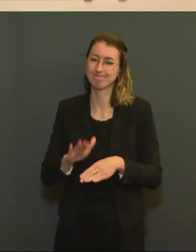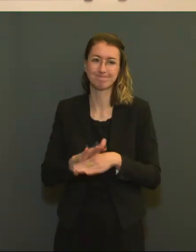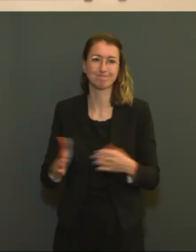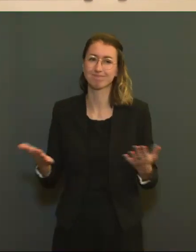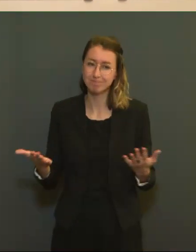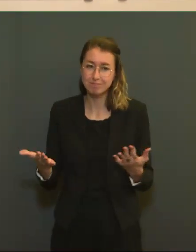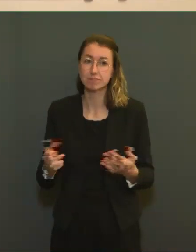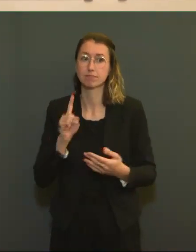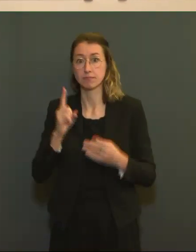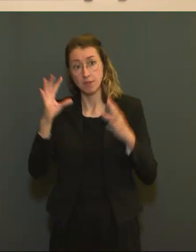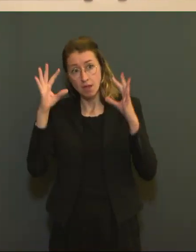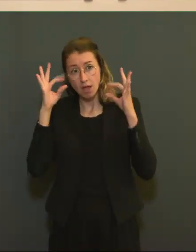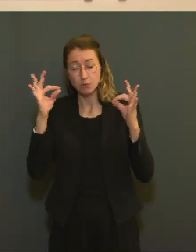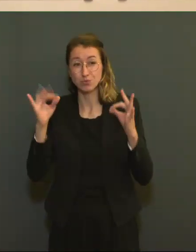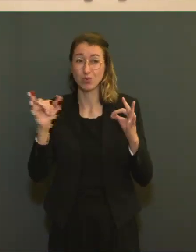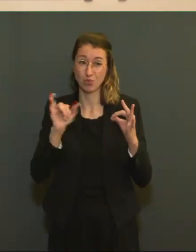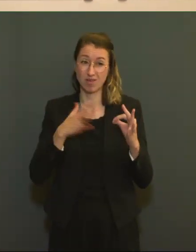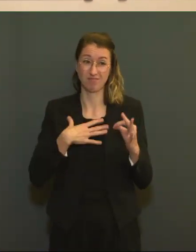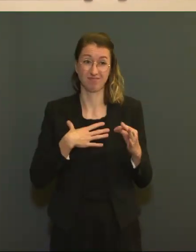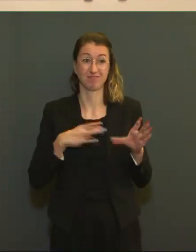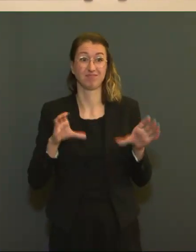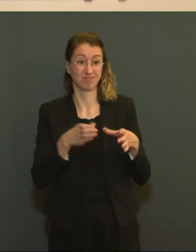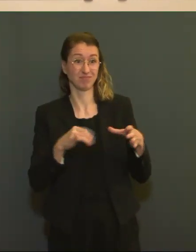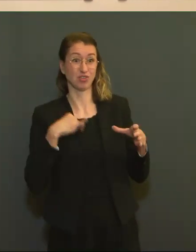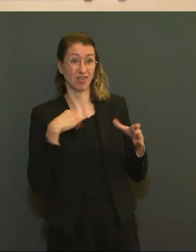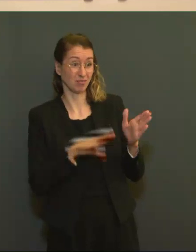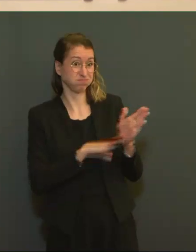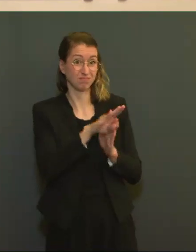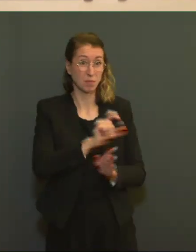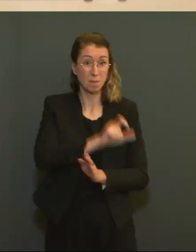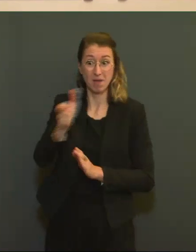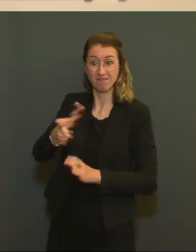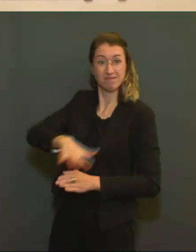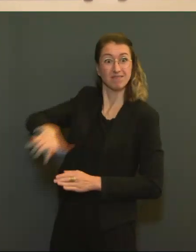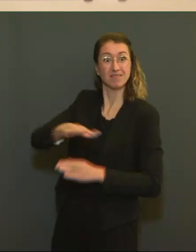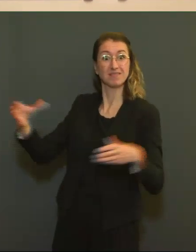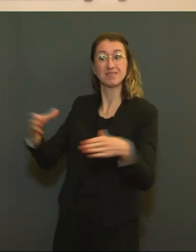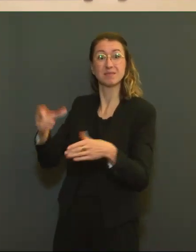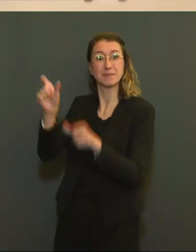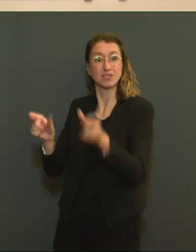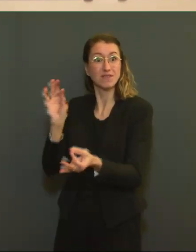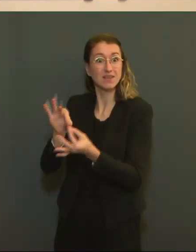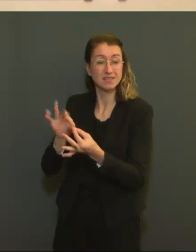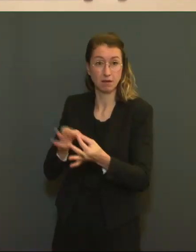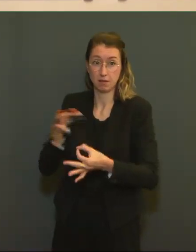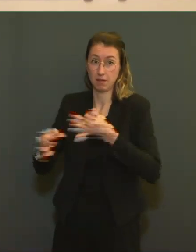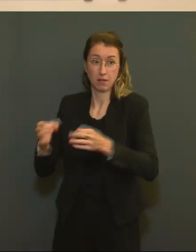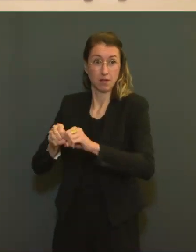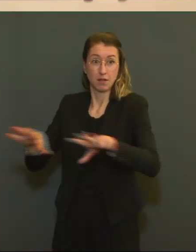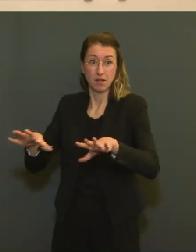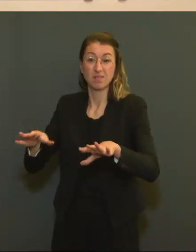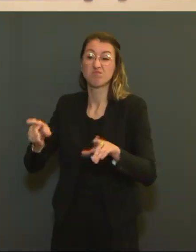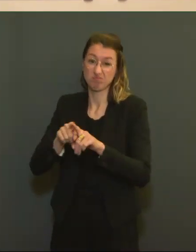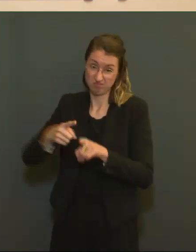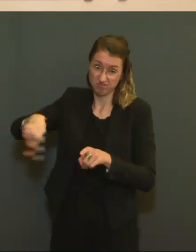les gens jeunes ne se transpose pas chez les personnes plus fragiles, essentiellement les personnes plus âgées. Et donc nous voudrions